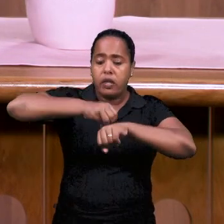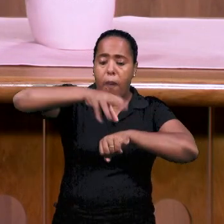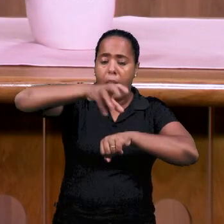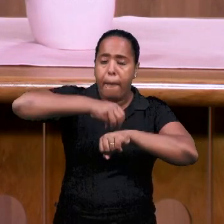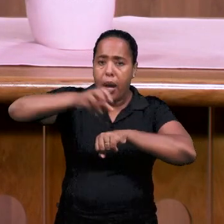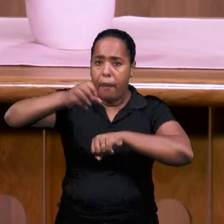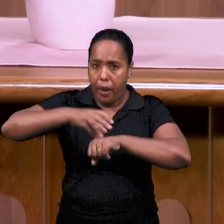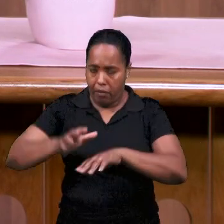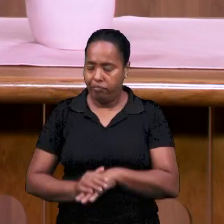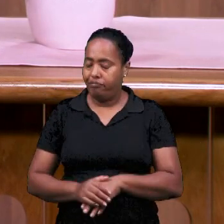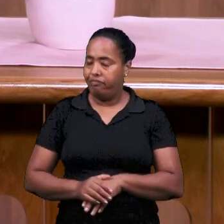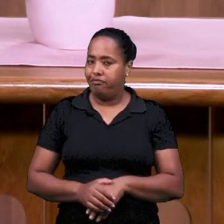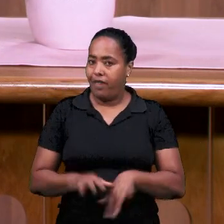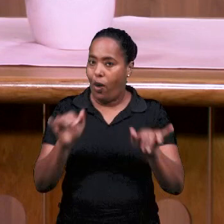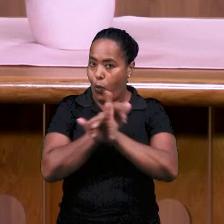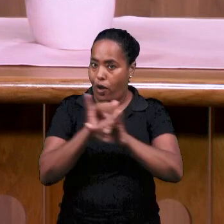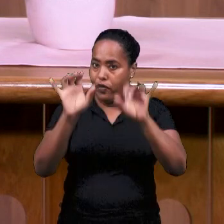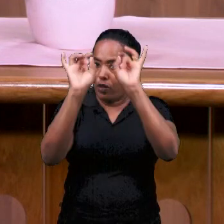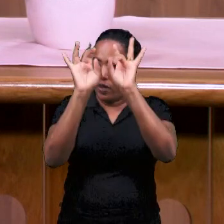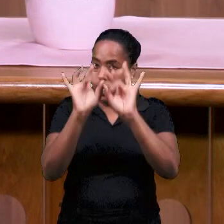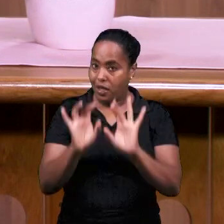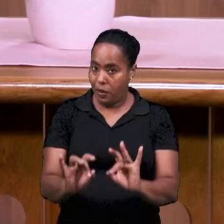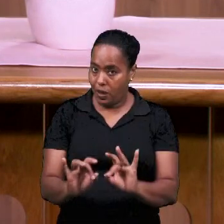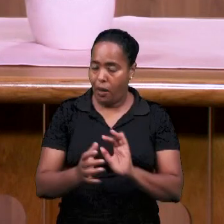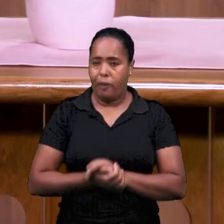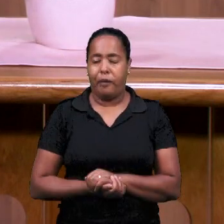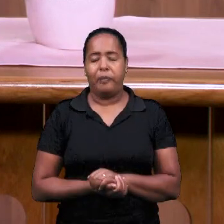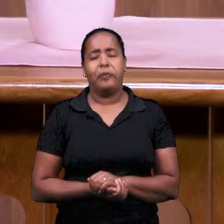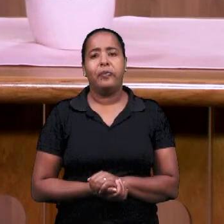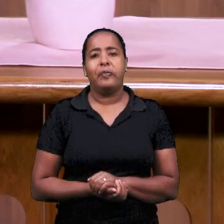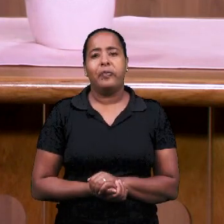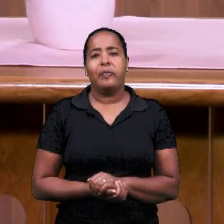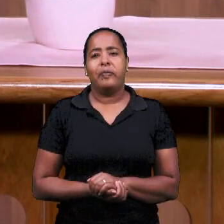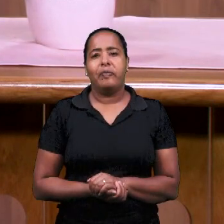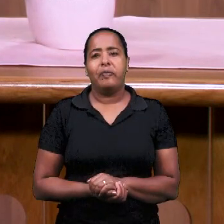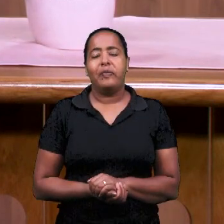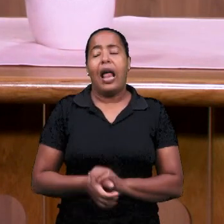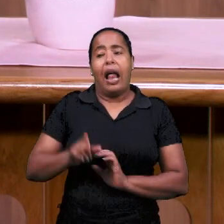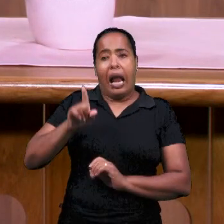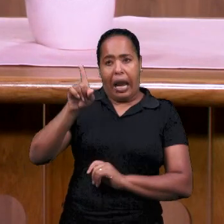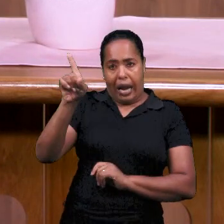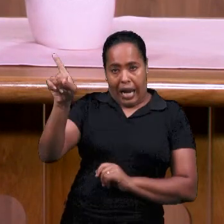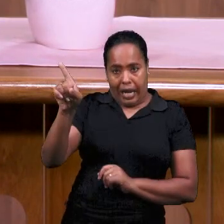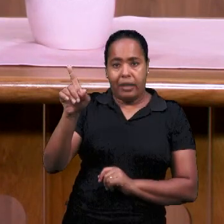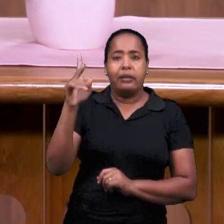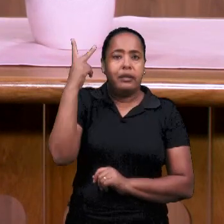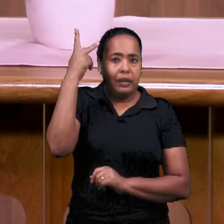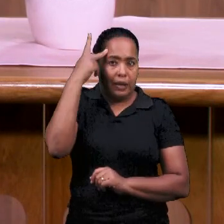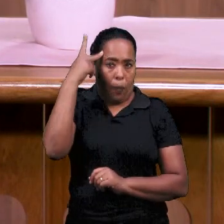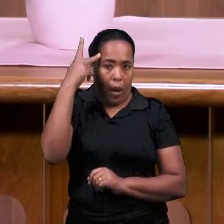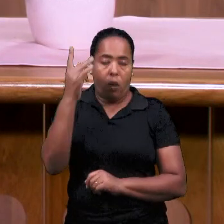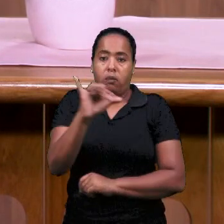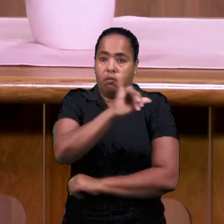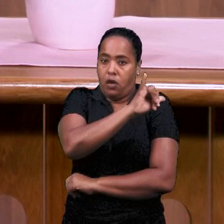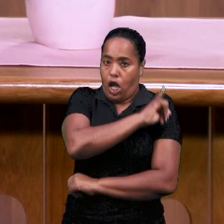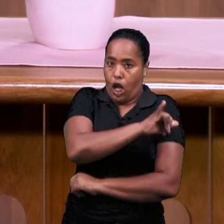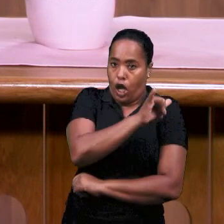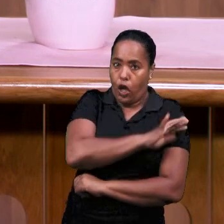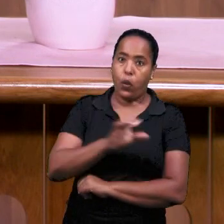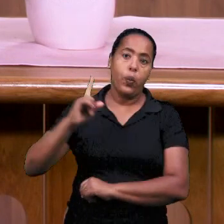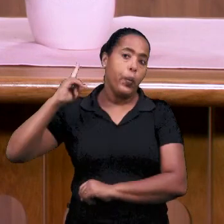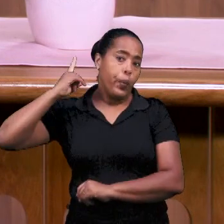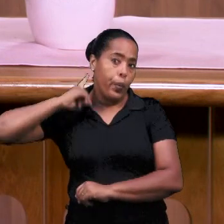diffusent notre contenu au dimanche. Et une annonce spéciale, les frères de São Paulo, Rio de